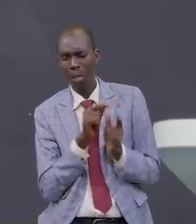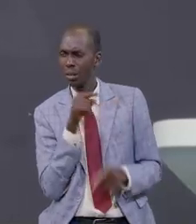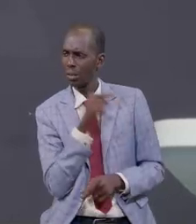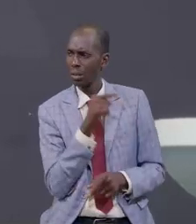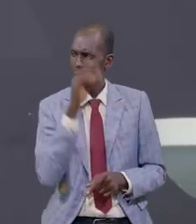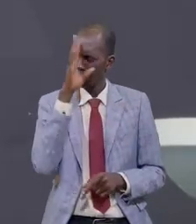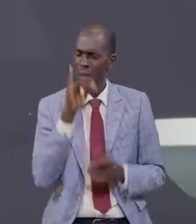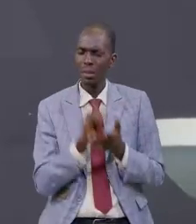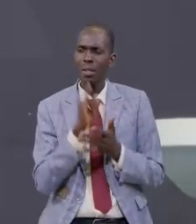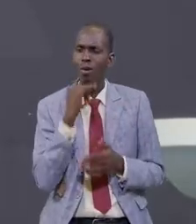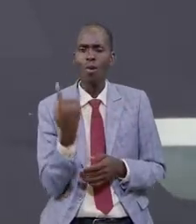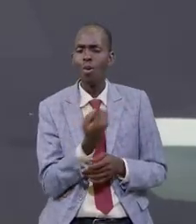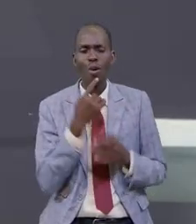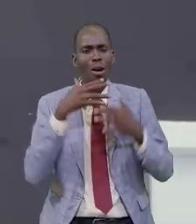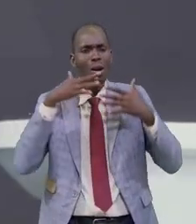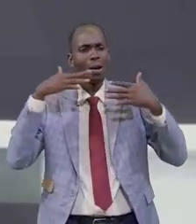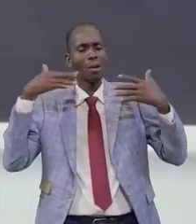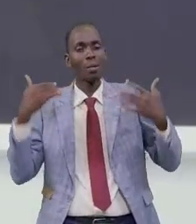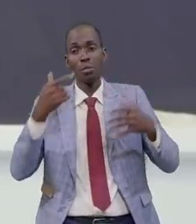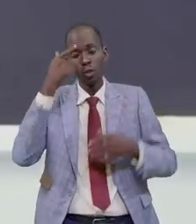trembal les défis de la